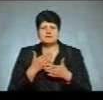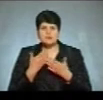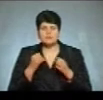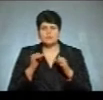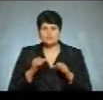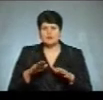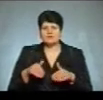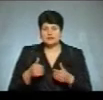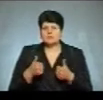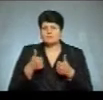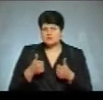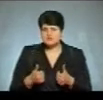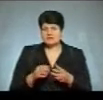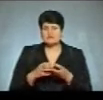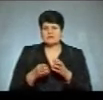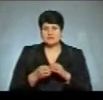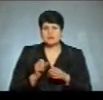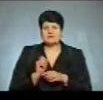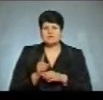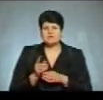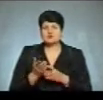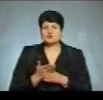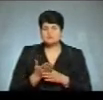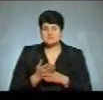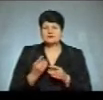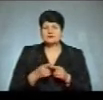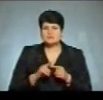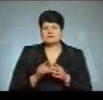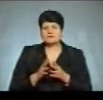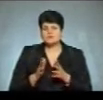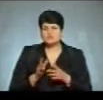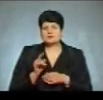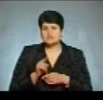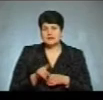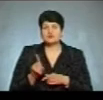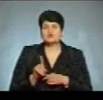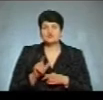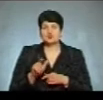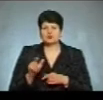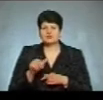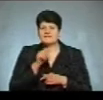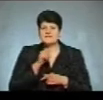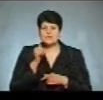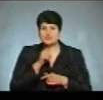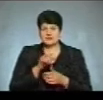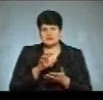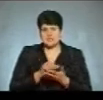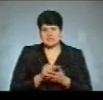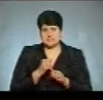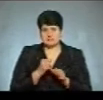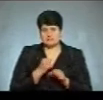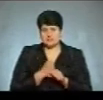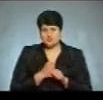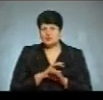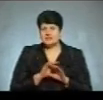дати позитивний висновок для призначення субсидії, це в основному те, що люди або в тіньовій зайнятості працюють, тобто не